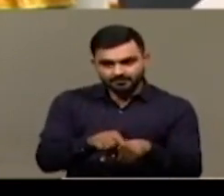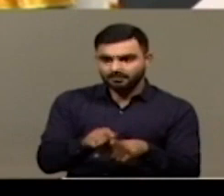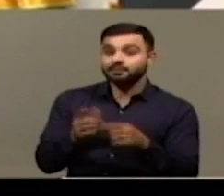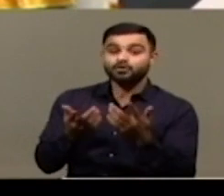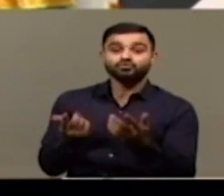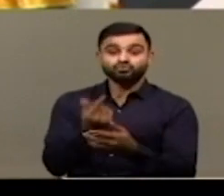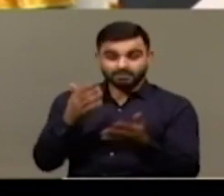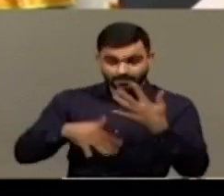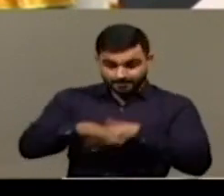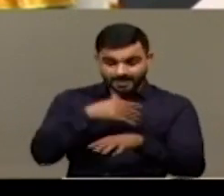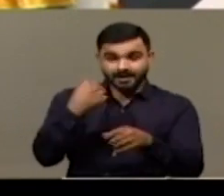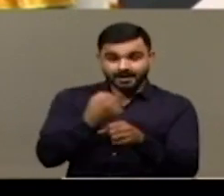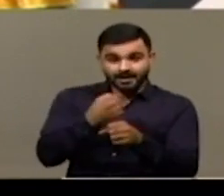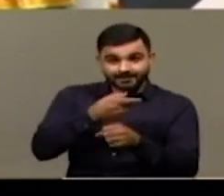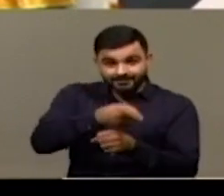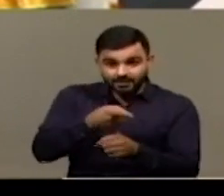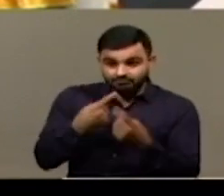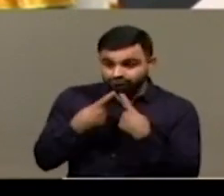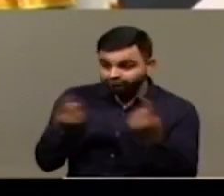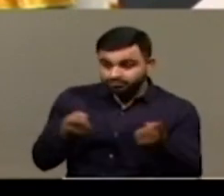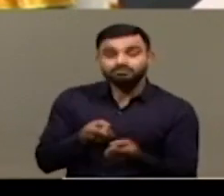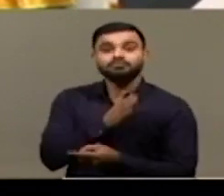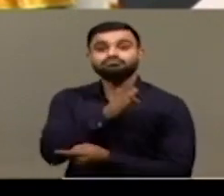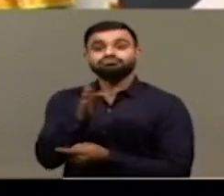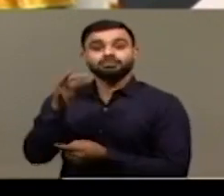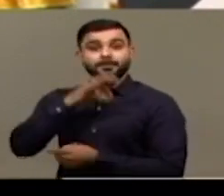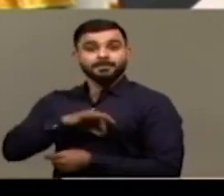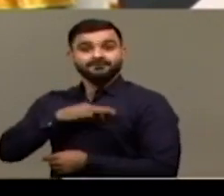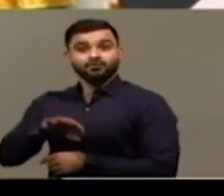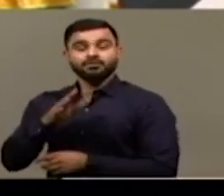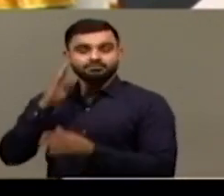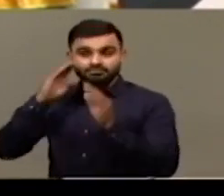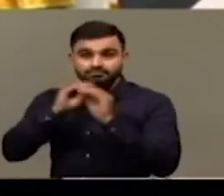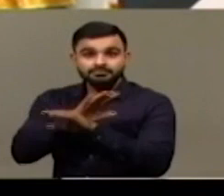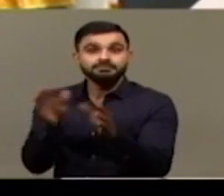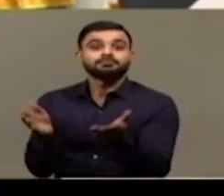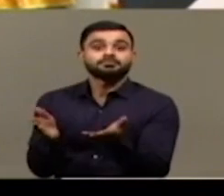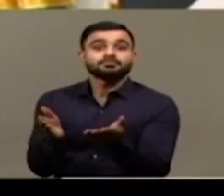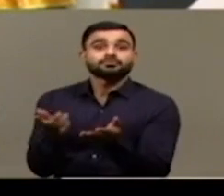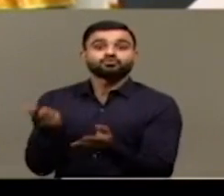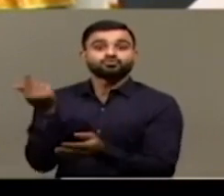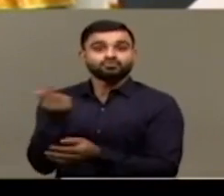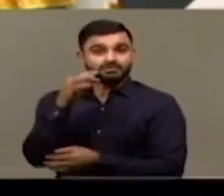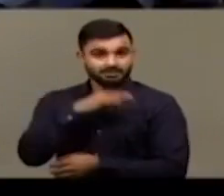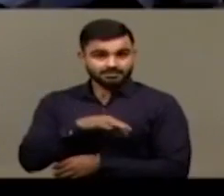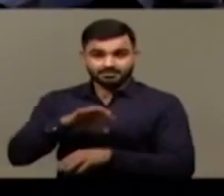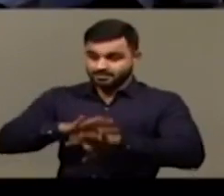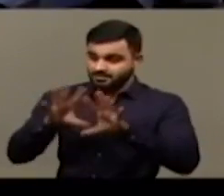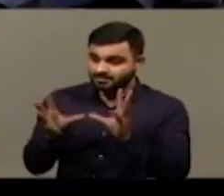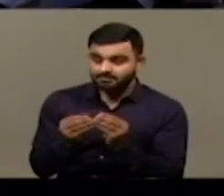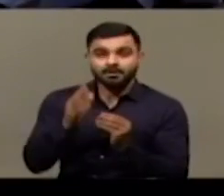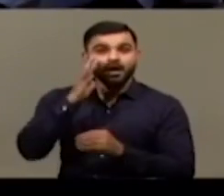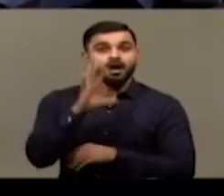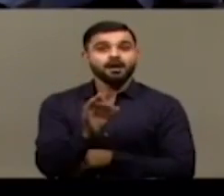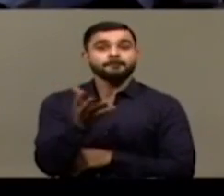हमें उनकी तरफ जानकारी देनी चाहिए और उनको बेनिफिट देना चाहिए. तो ये सर्वेस काफ़ी इम्पोर्टेंट रहते हैं. एक तो ग्राउंड